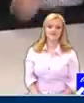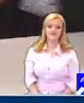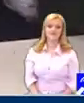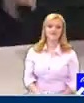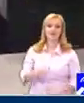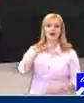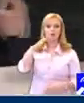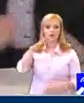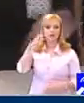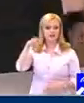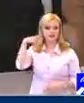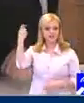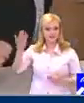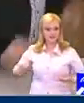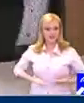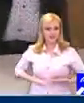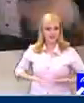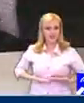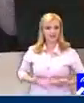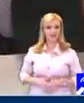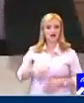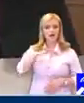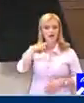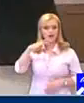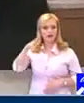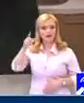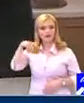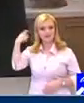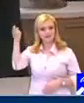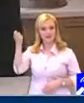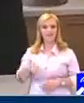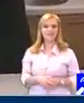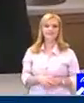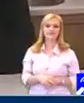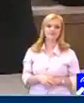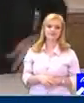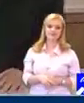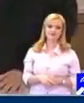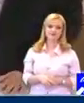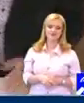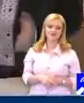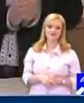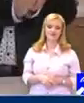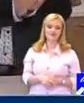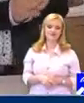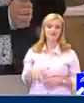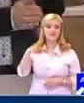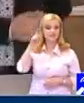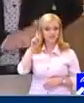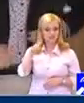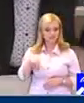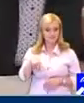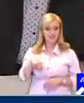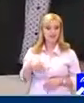Mulți ani trăiască, mulți ani trăiască, la mulți ani! Să știți, dragilor,